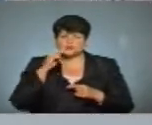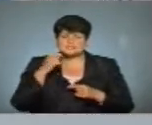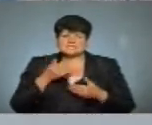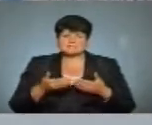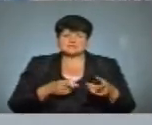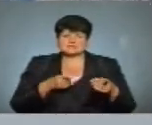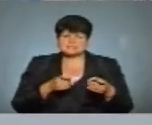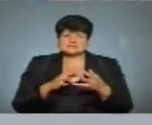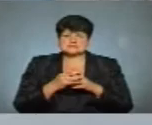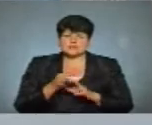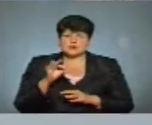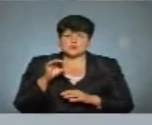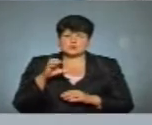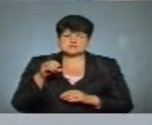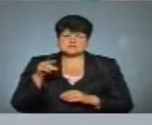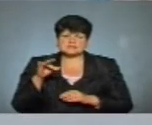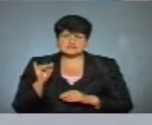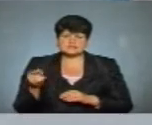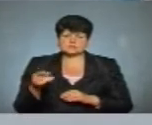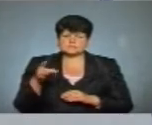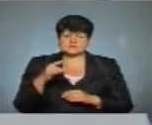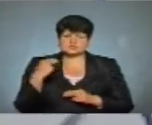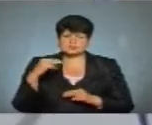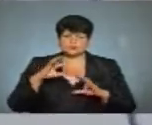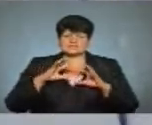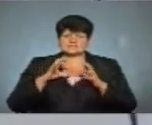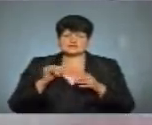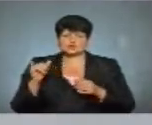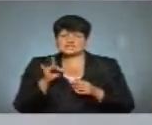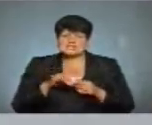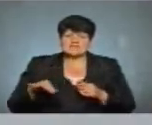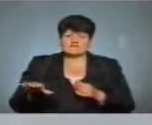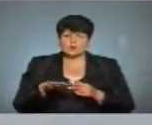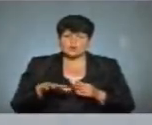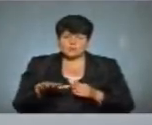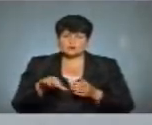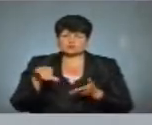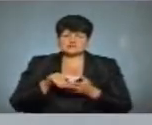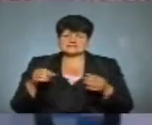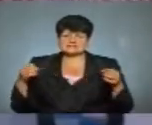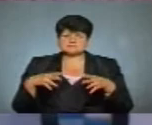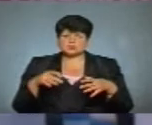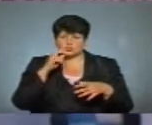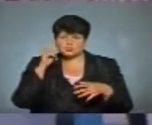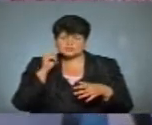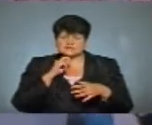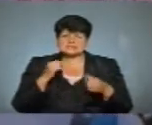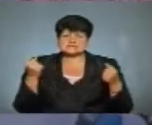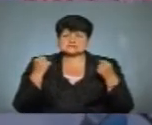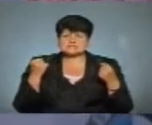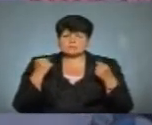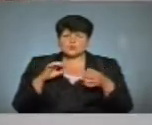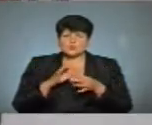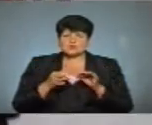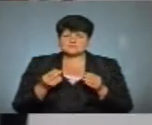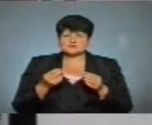біатлоніст родом із села Острів Тернопільського району, чемпіон світу та Європи. З біатлону, учасник збірної України з біатлону на зимових